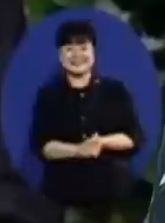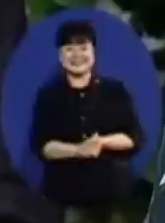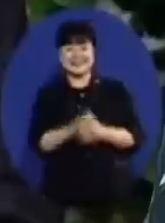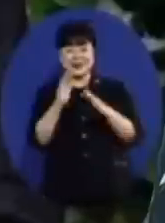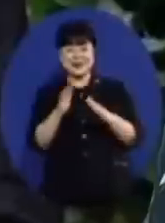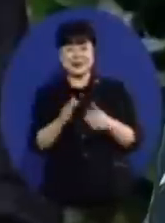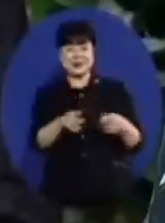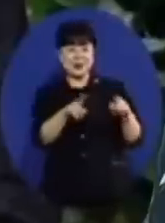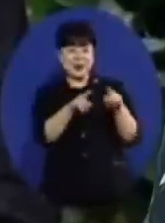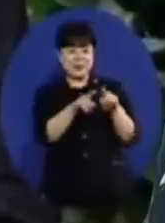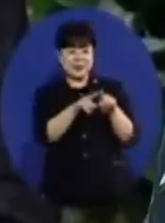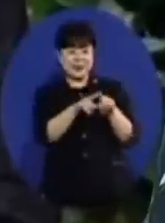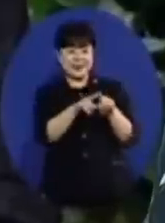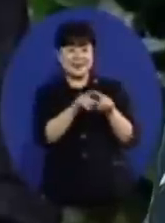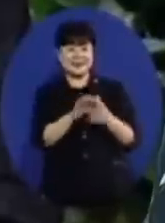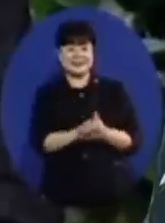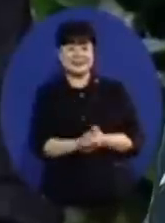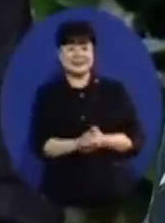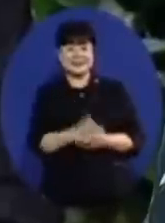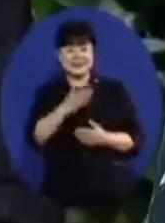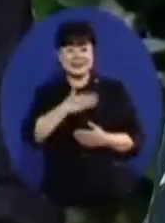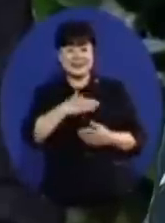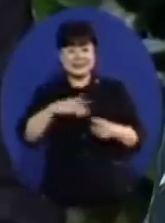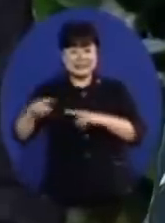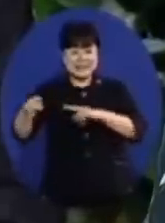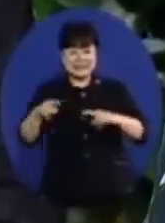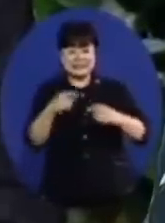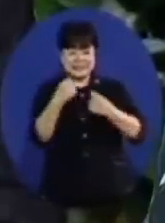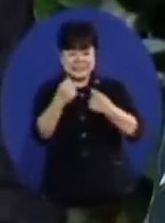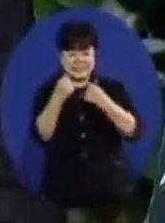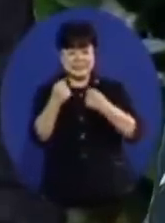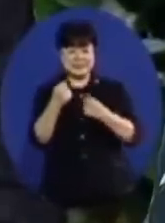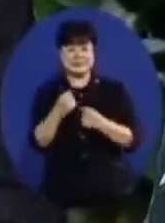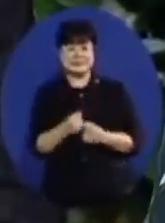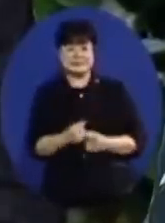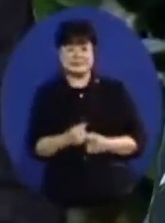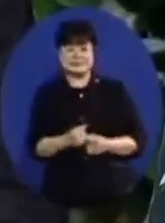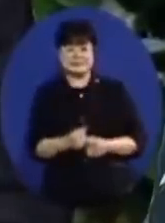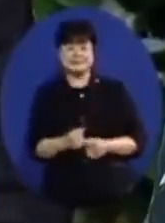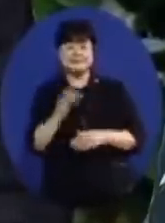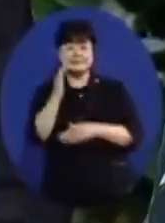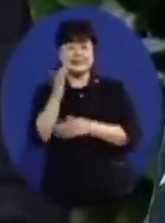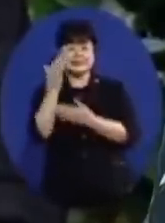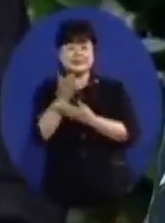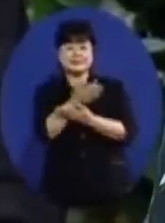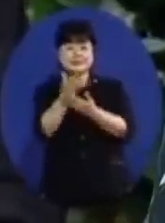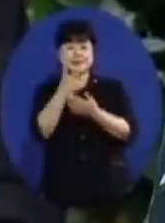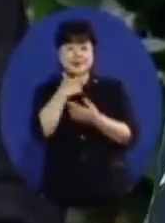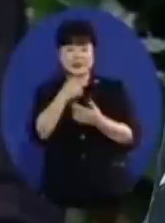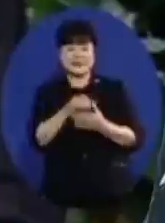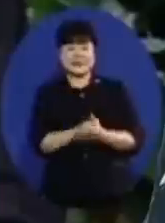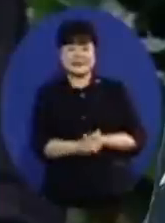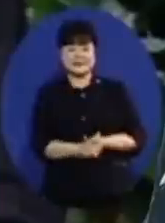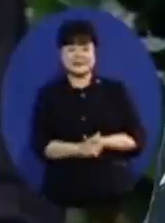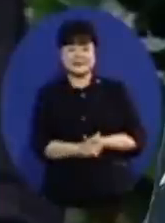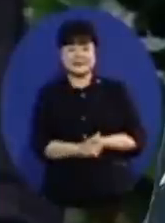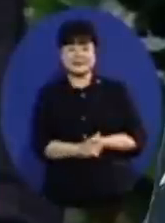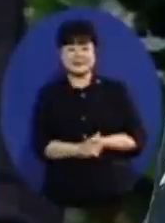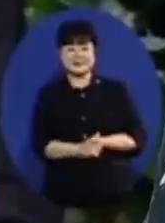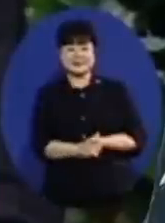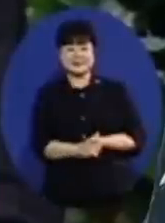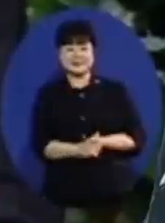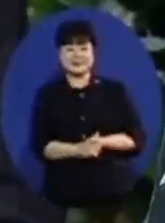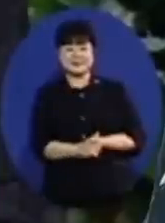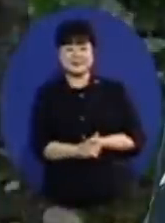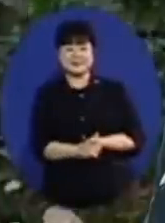오늘 주는 여러분과 함께 나를 다스리는 힘이라는 제목을 가지고 말씀을 나누고자